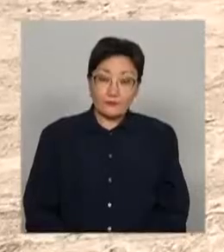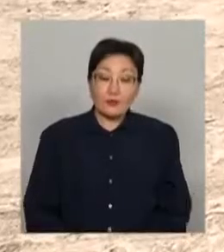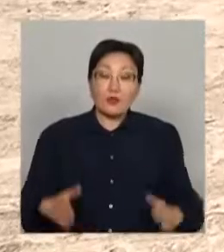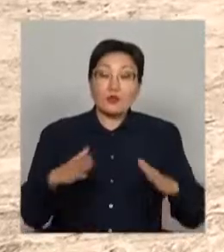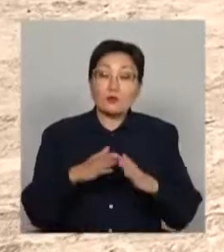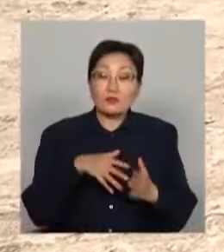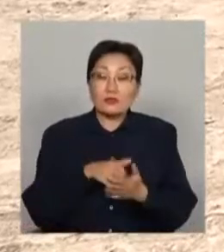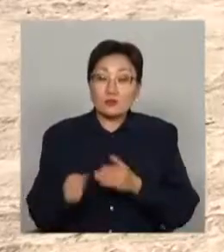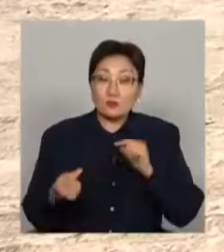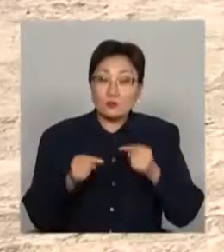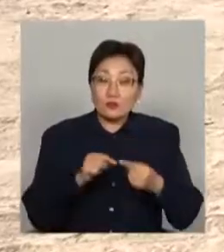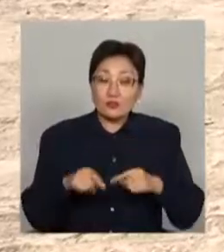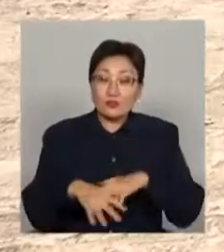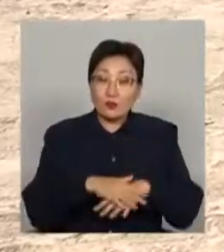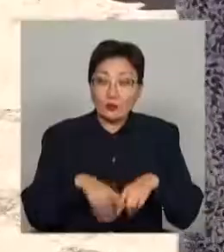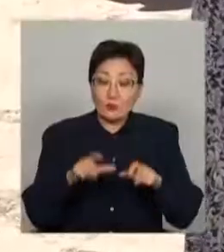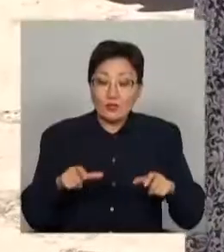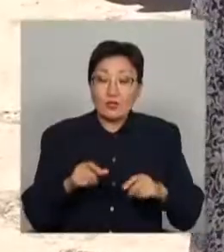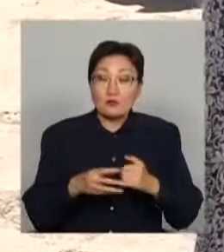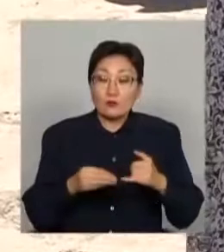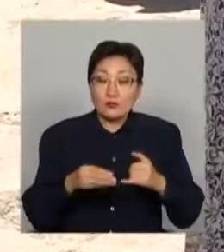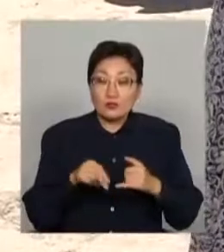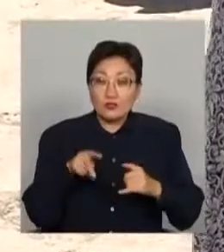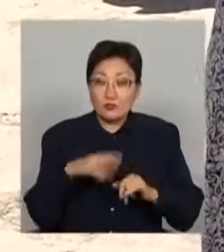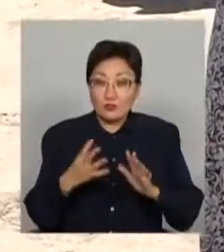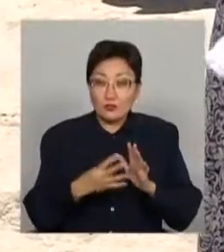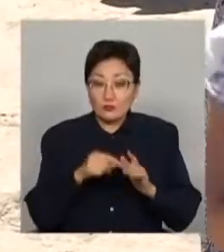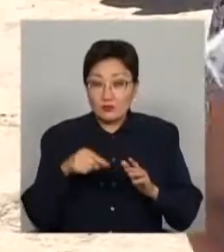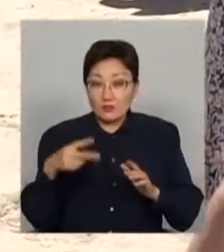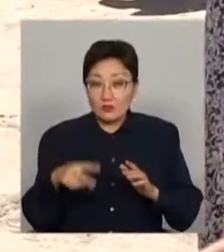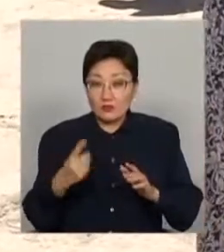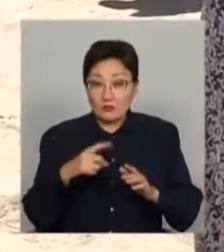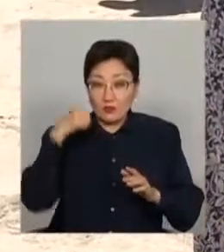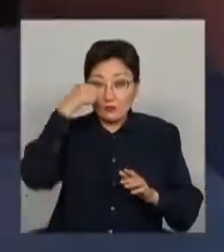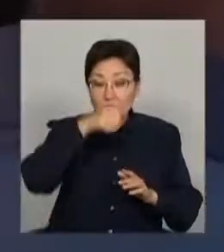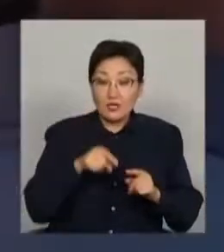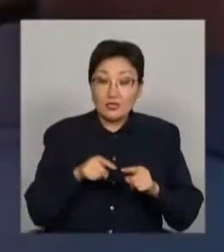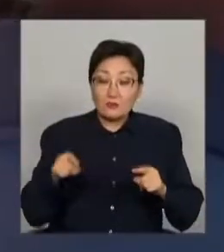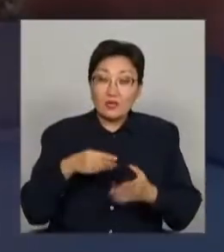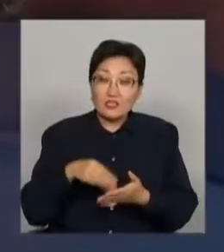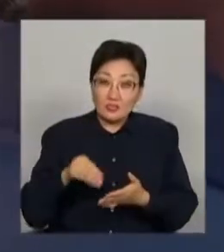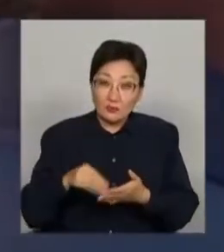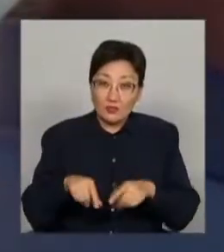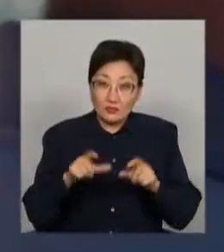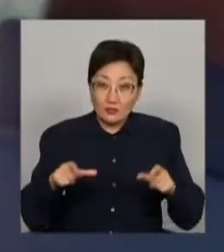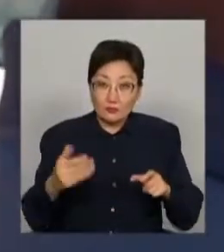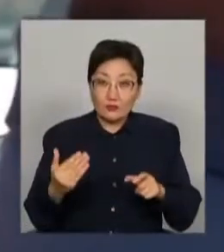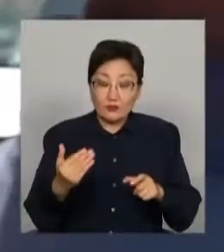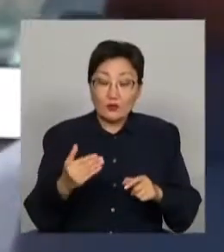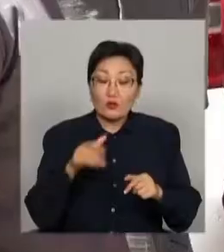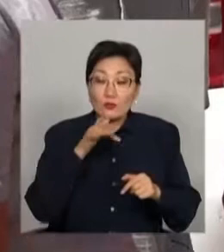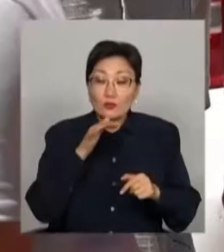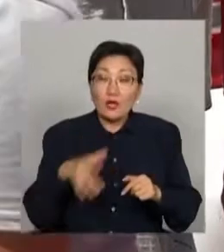Үйдің сүрілуіне наразы жұрттың дені жерді 2019 бен 2021 жылдар аралығында сатып алған. Сөздерінше сол